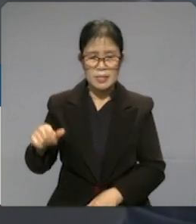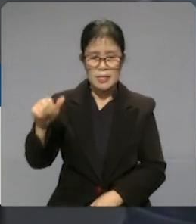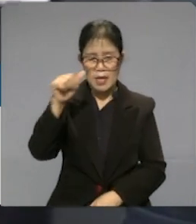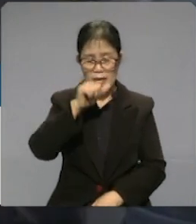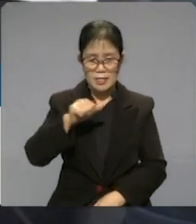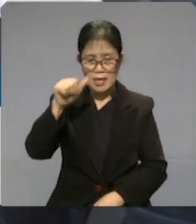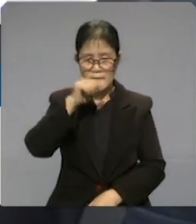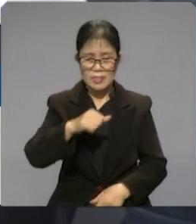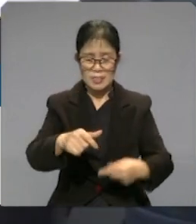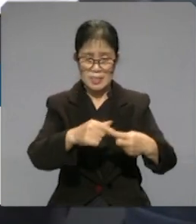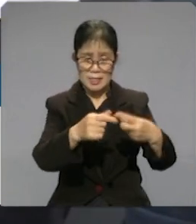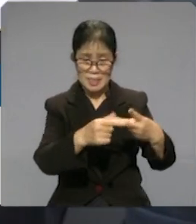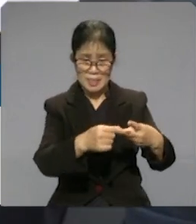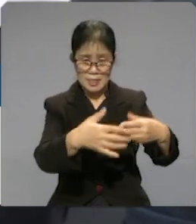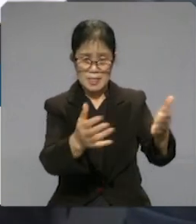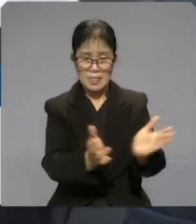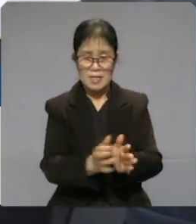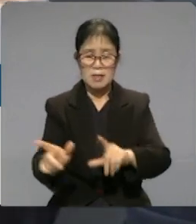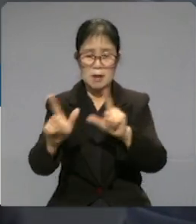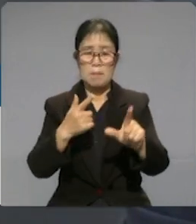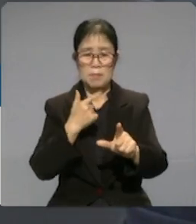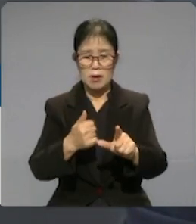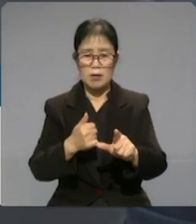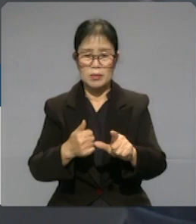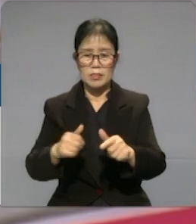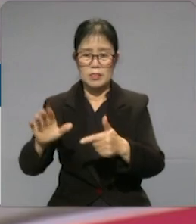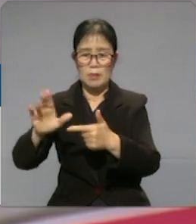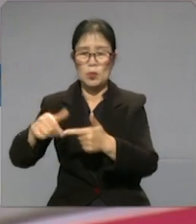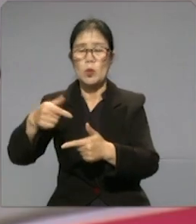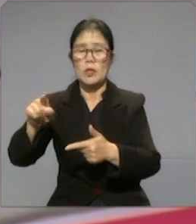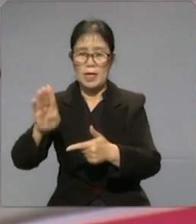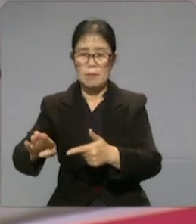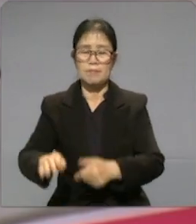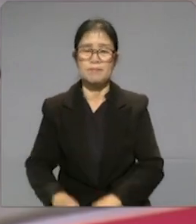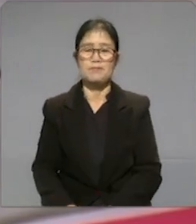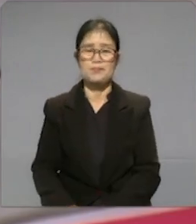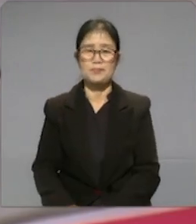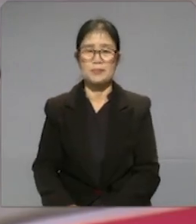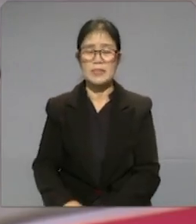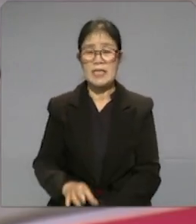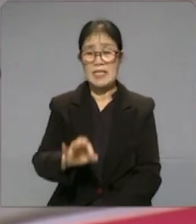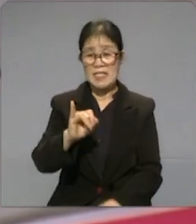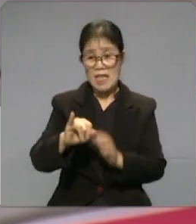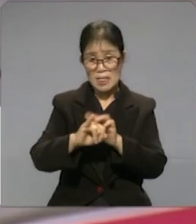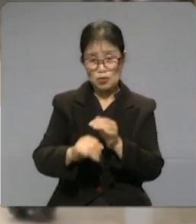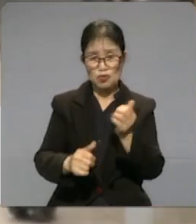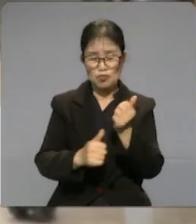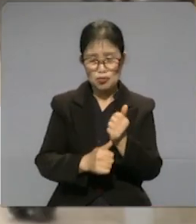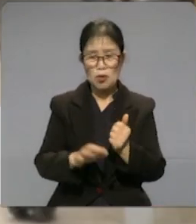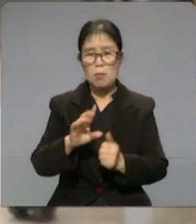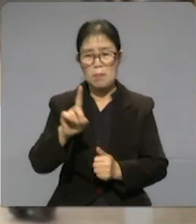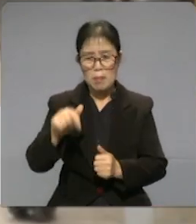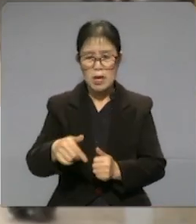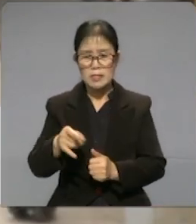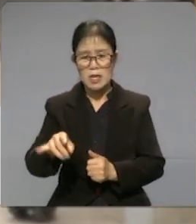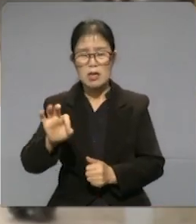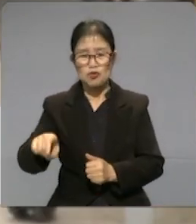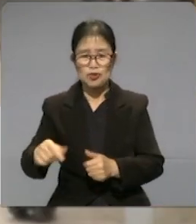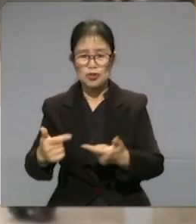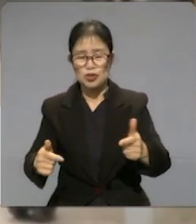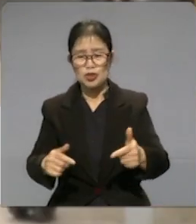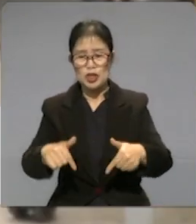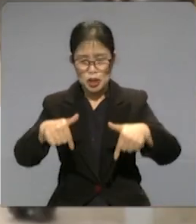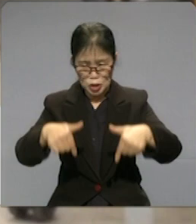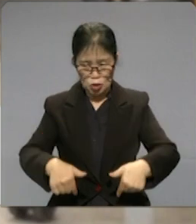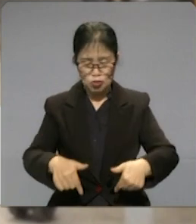이제 그때는 아시아드 이단지 살았었거든요. 근데 거기도 남동갑이고 그런데. 이행숙 정무부시장과 박세훈 홍보특보는 서구